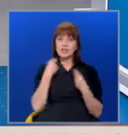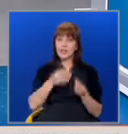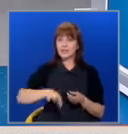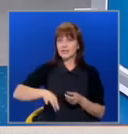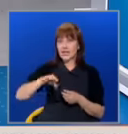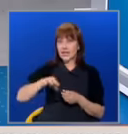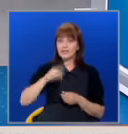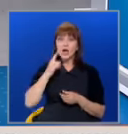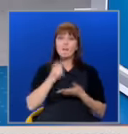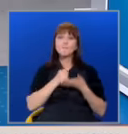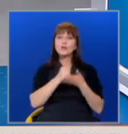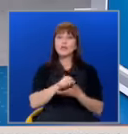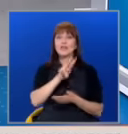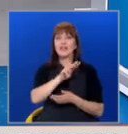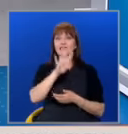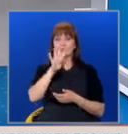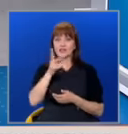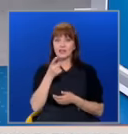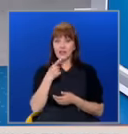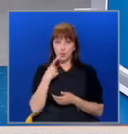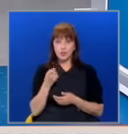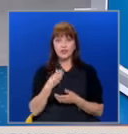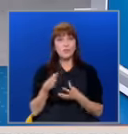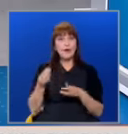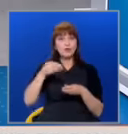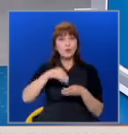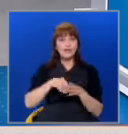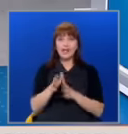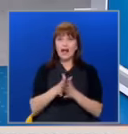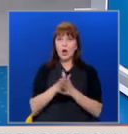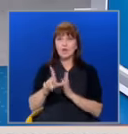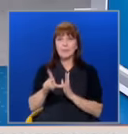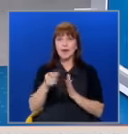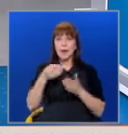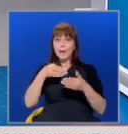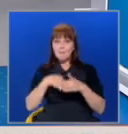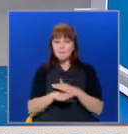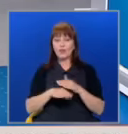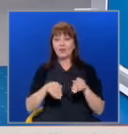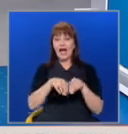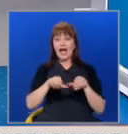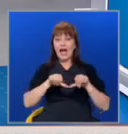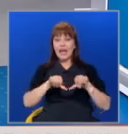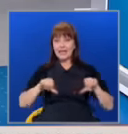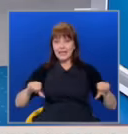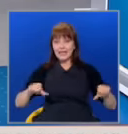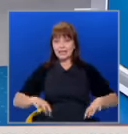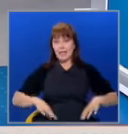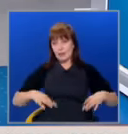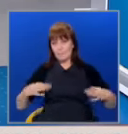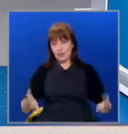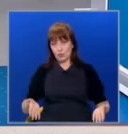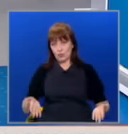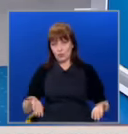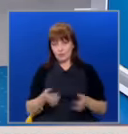че в бюджет 2024 ще има добавки за хората с пенсии под линията на бедност.